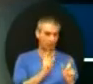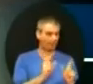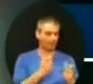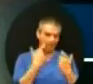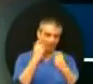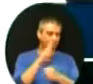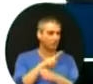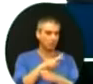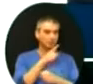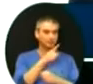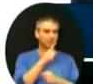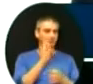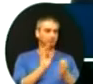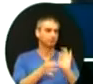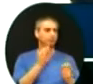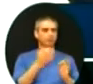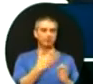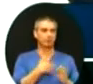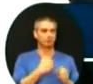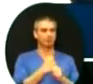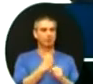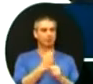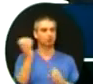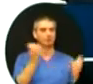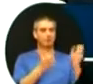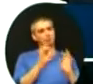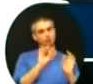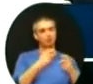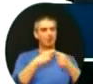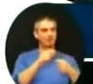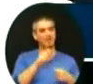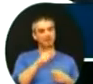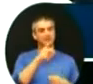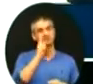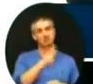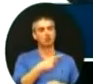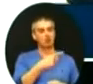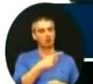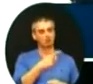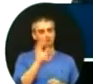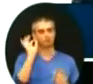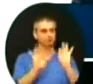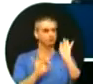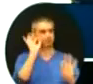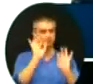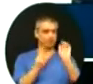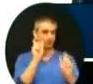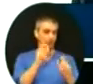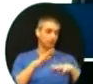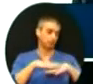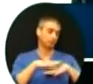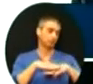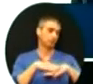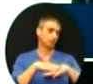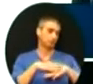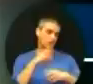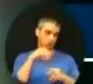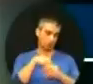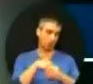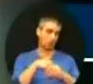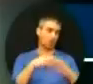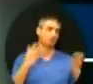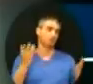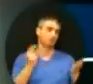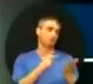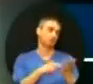הפיקוח לכנסת, זה משפטי שדה שרוצים לעשות למינויים, על מנת שחברי כנסת יוכלו להקות באנשים מקצועיים, כולל פה,